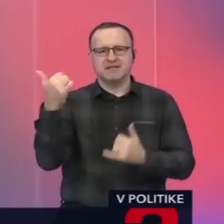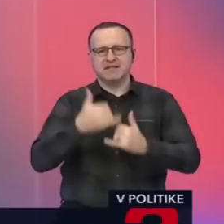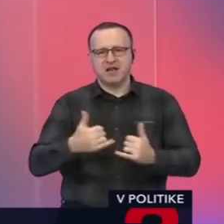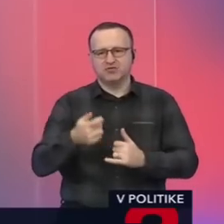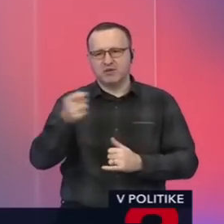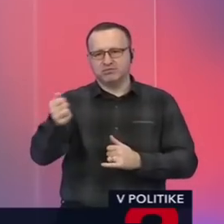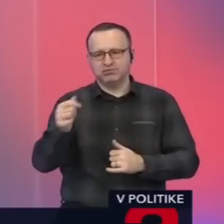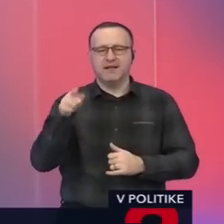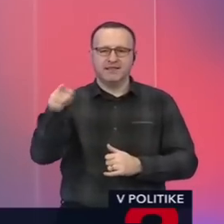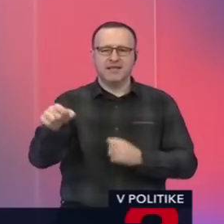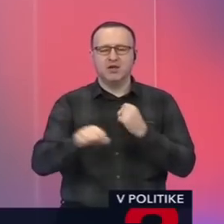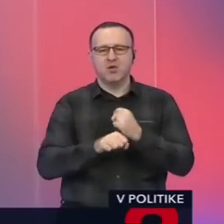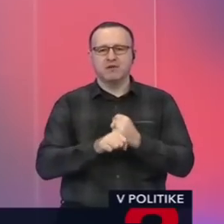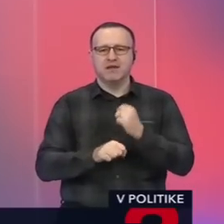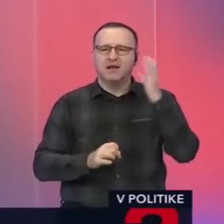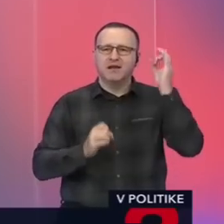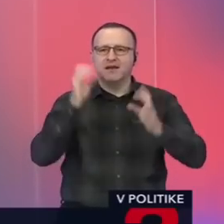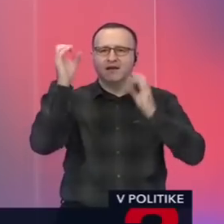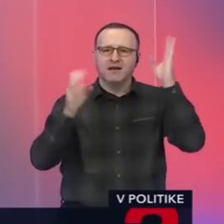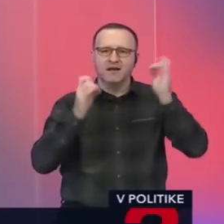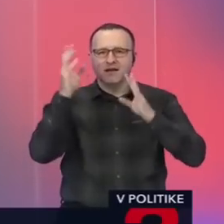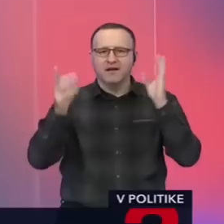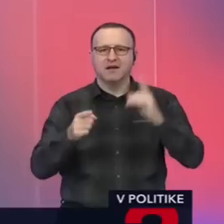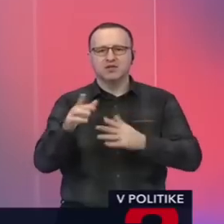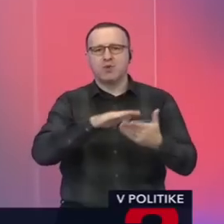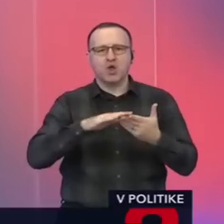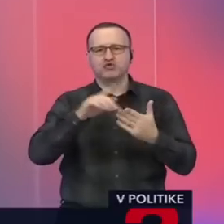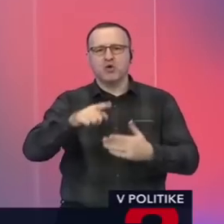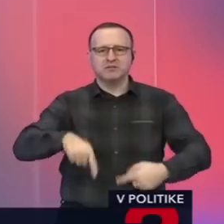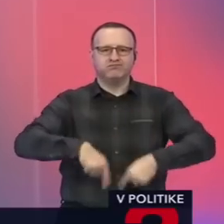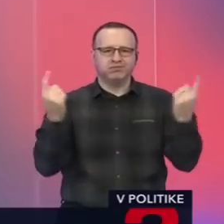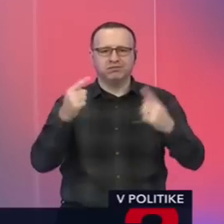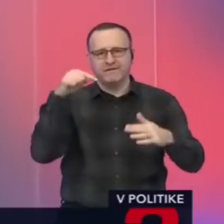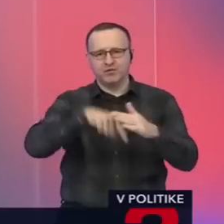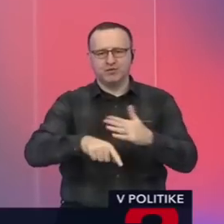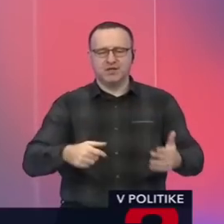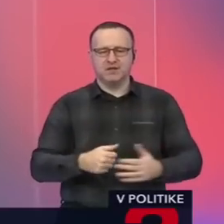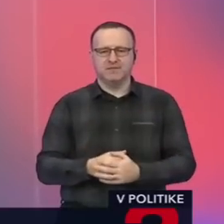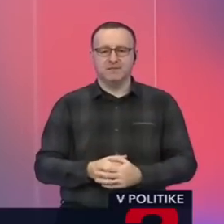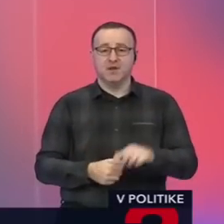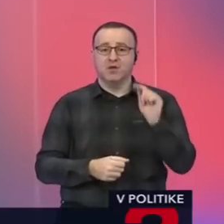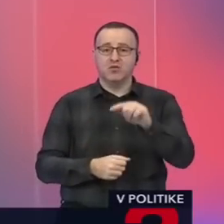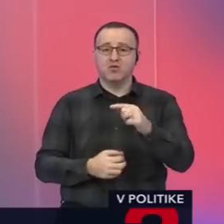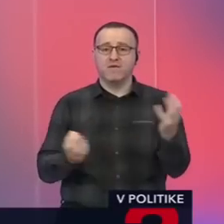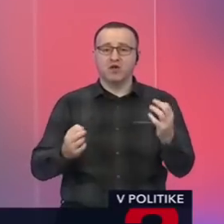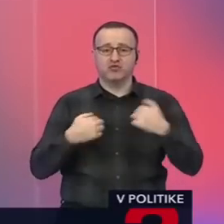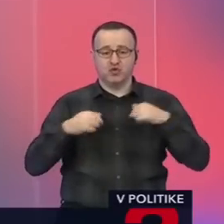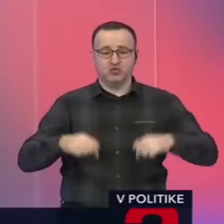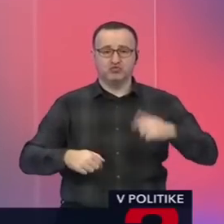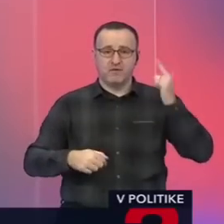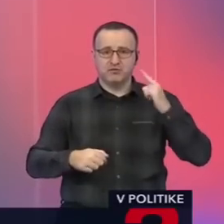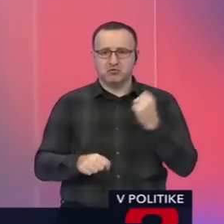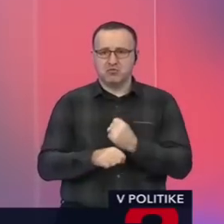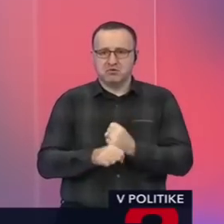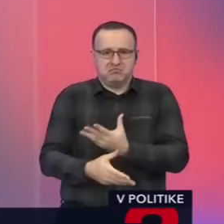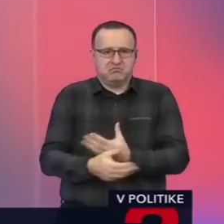aby vlastne robili diverznú, alebo teda rozvracali spoločnosť znútra. A toto je niečo, čo sa u nás nedieje. To je prvá